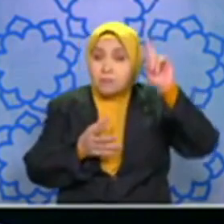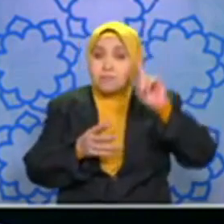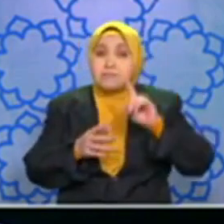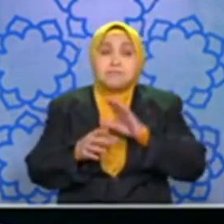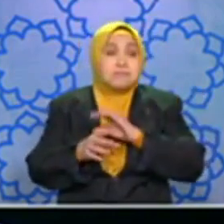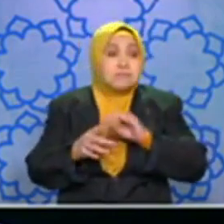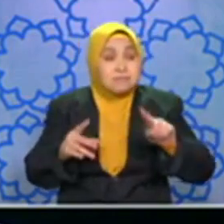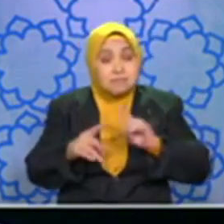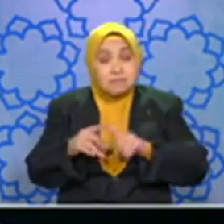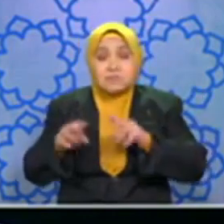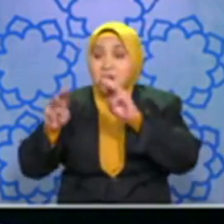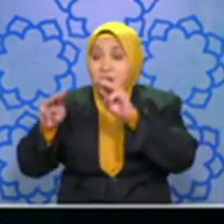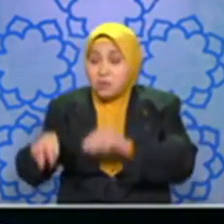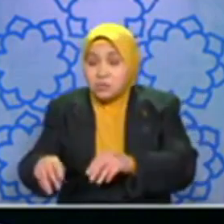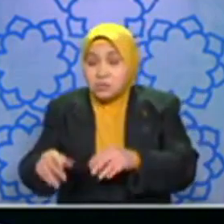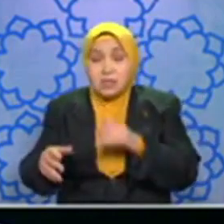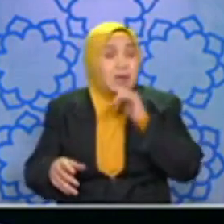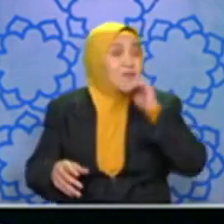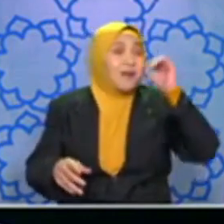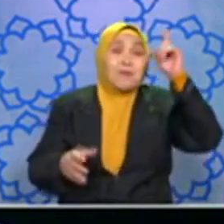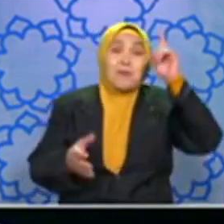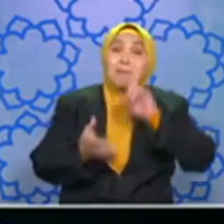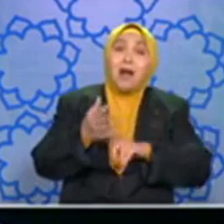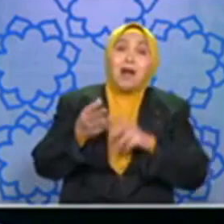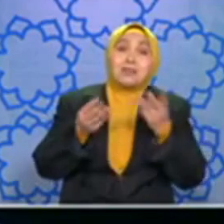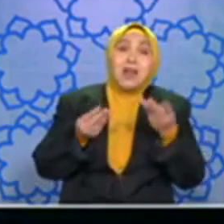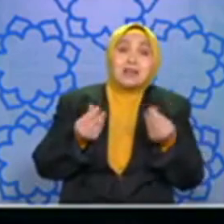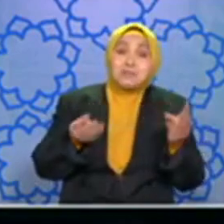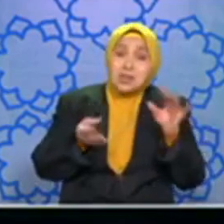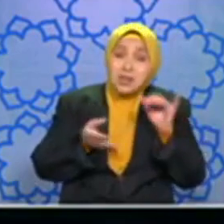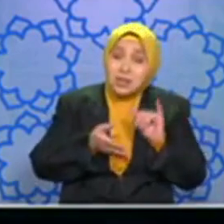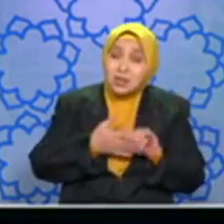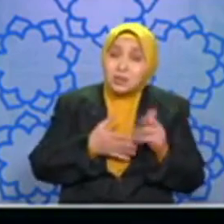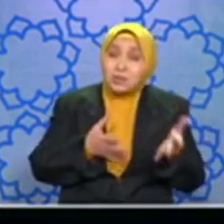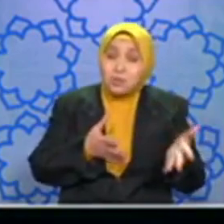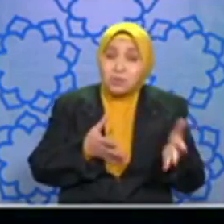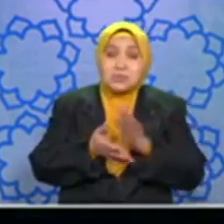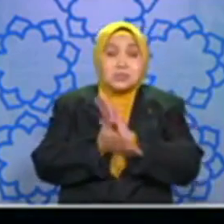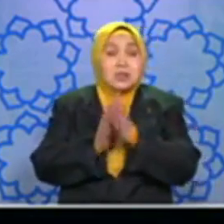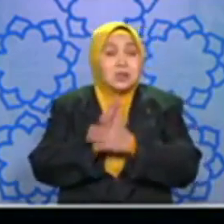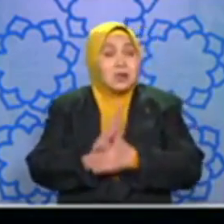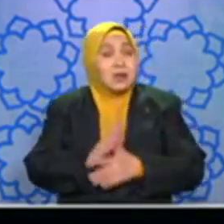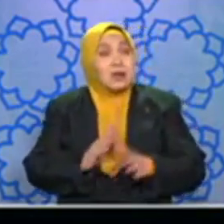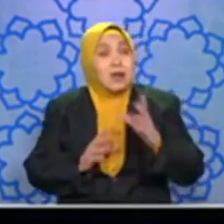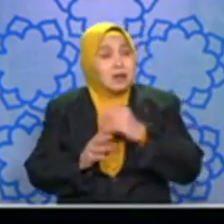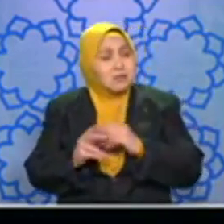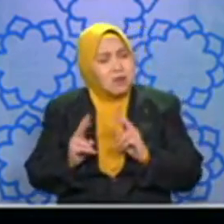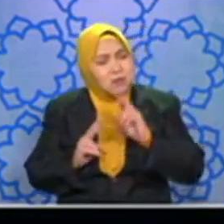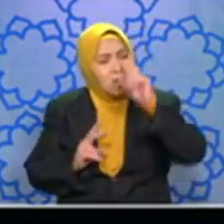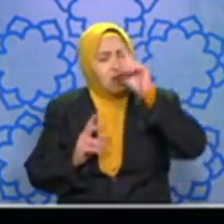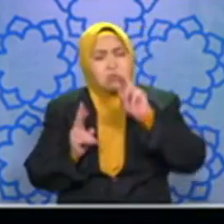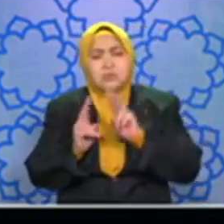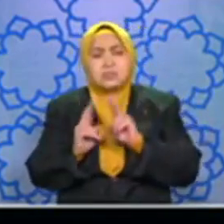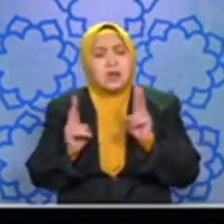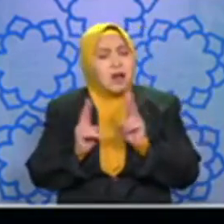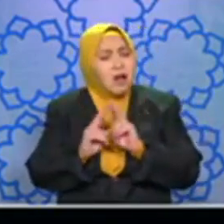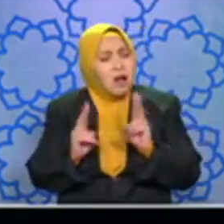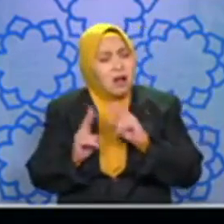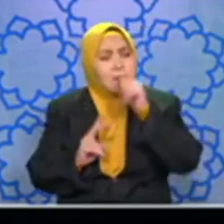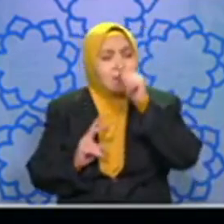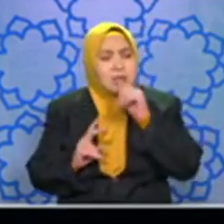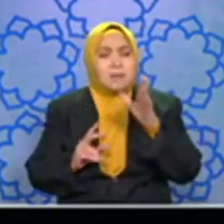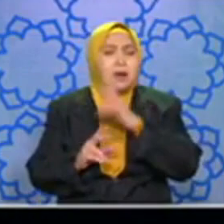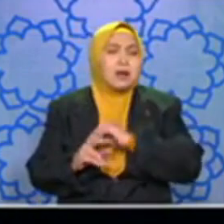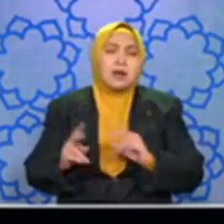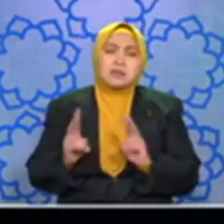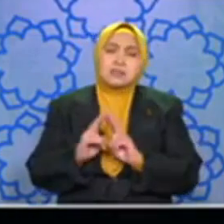tidak mengerti tasbih mereka. Subhanallah. Ya, sesungguhnya Dia Maha Penyantun lagi Maha Pengampun. Inilah yang kita lihat